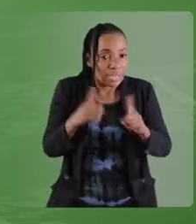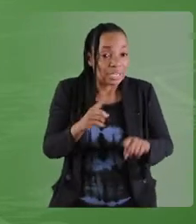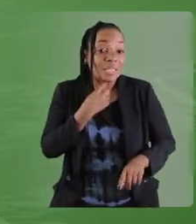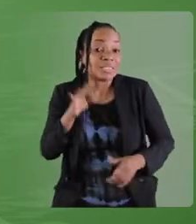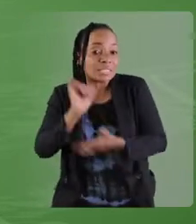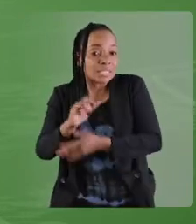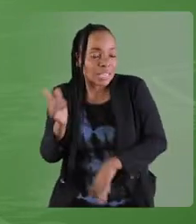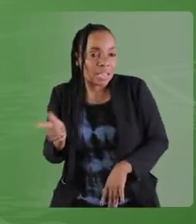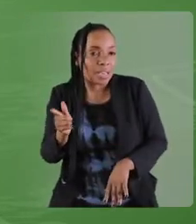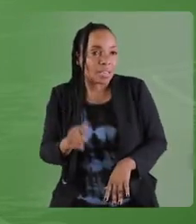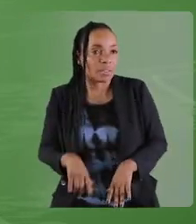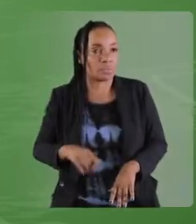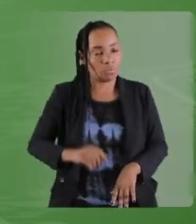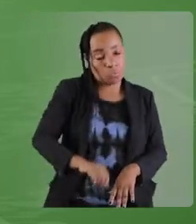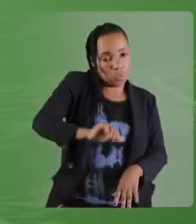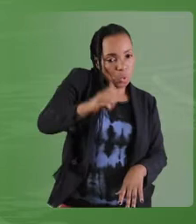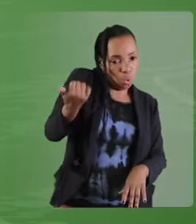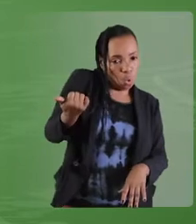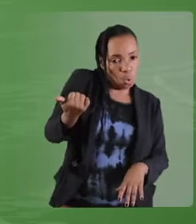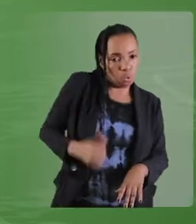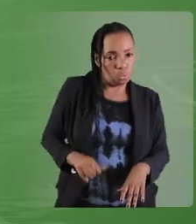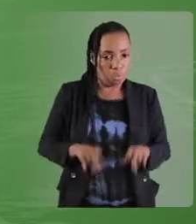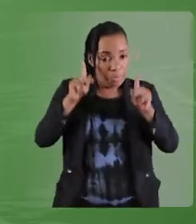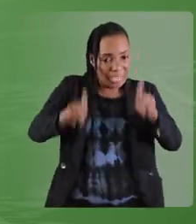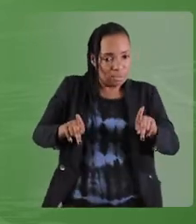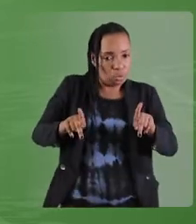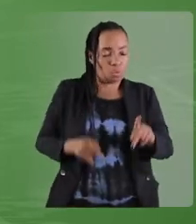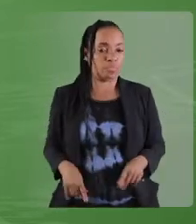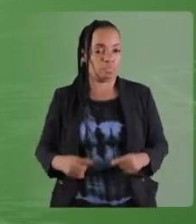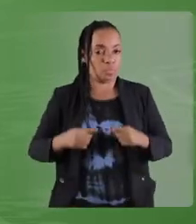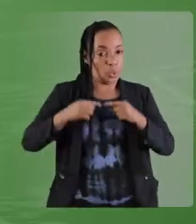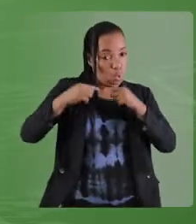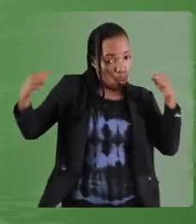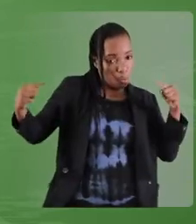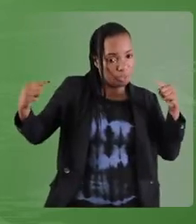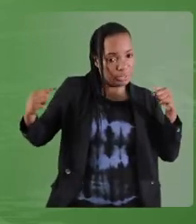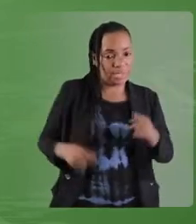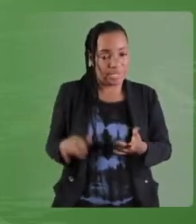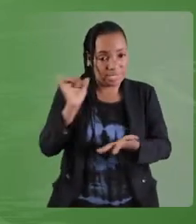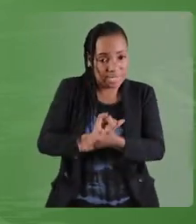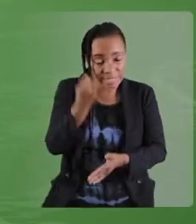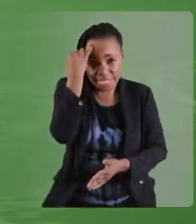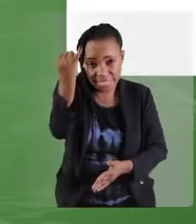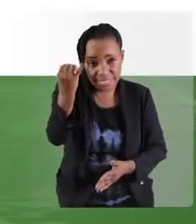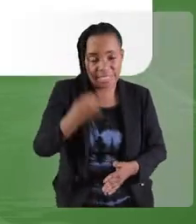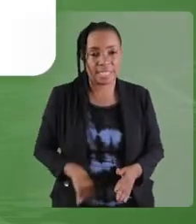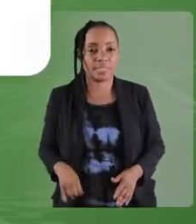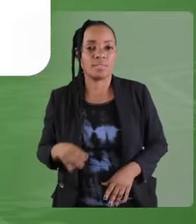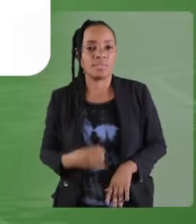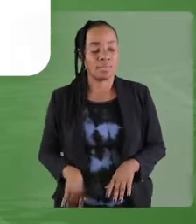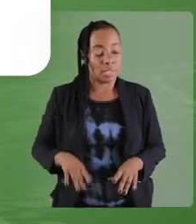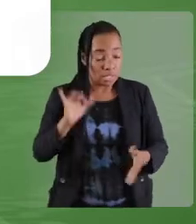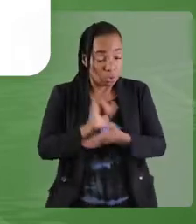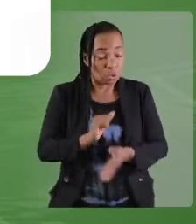nous avons assisté à l'émergence d'un ordre de pensée intellectuelle et critique, notamment